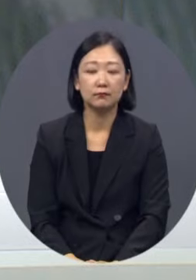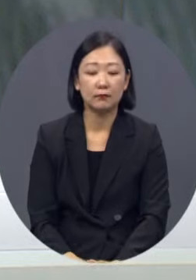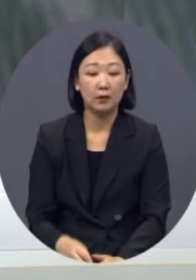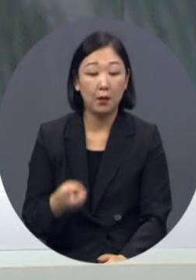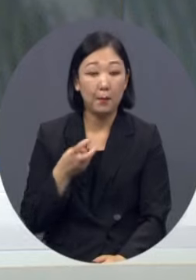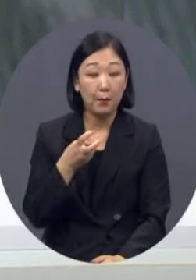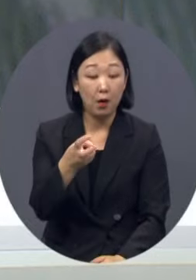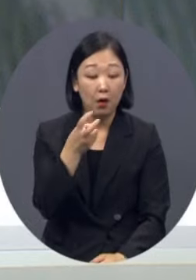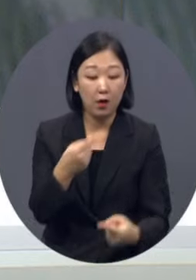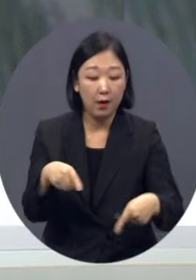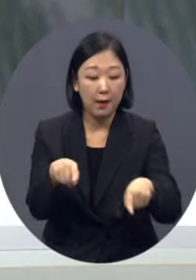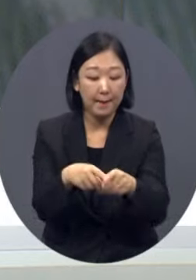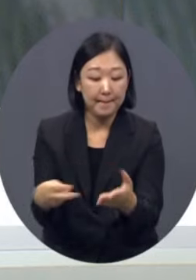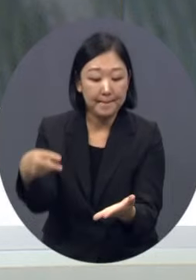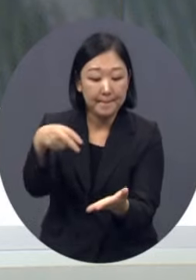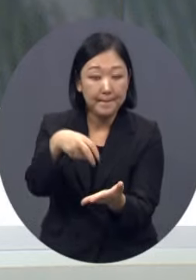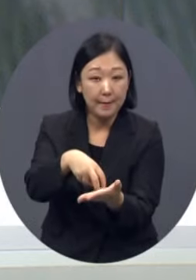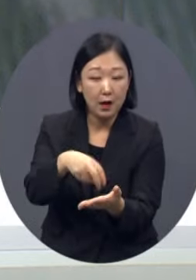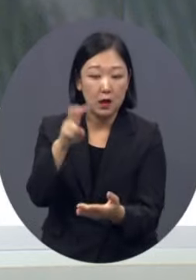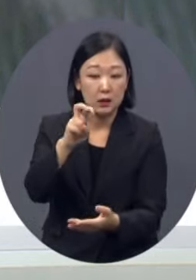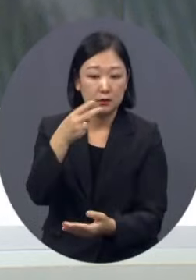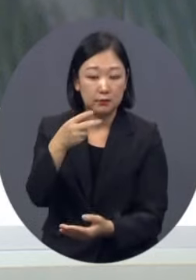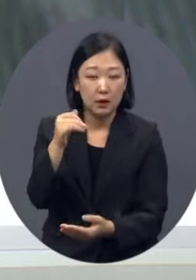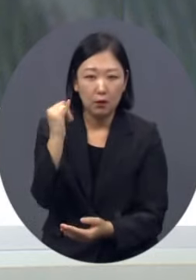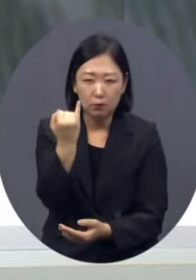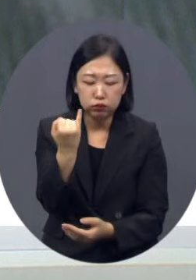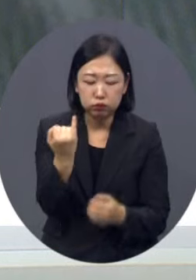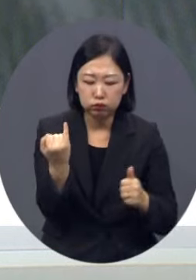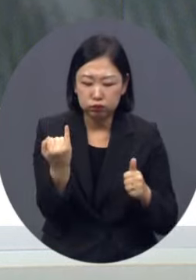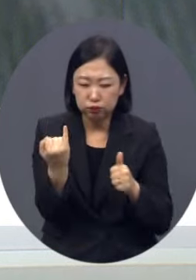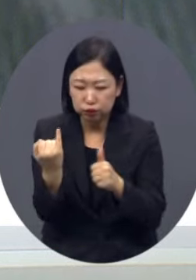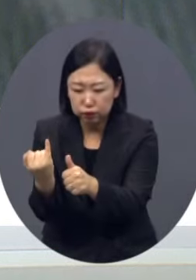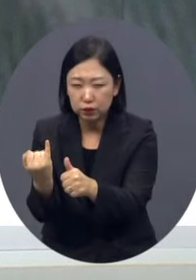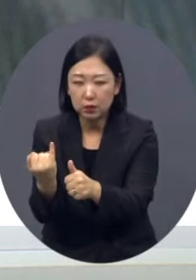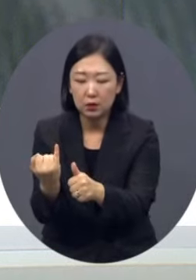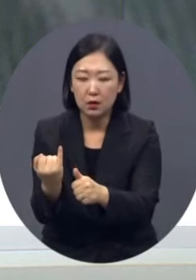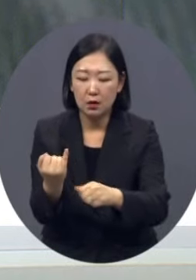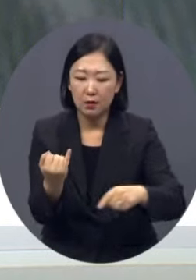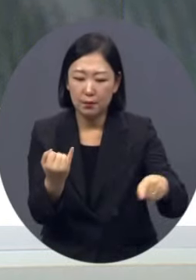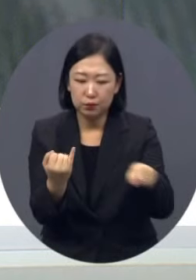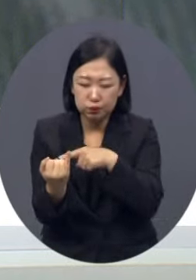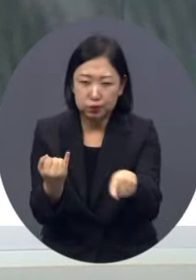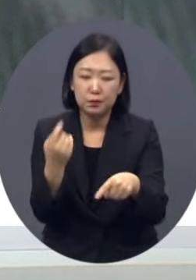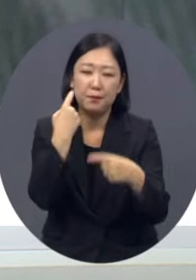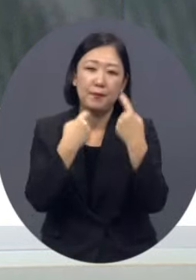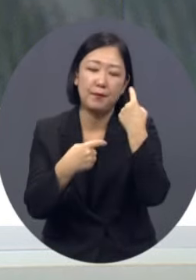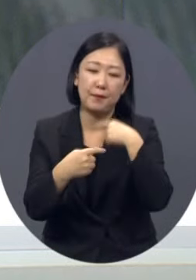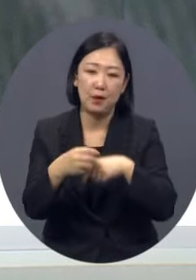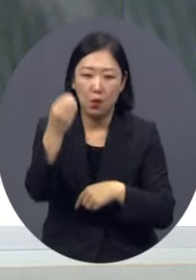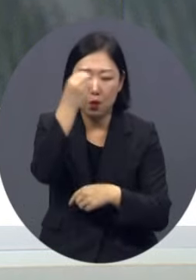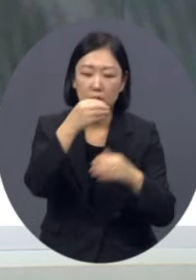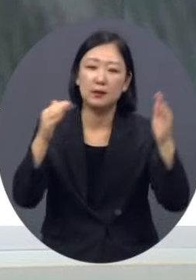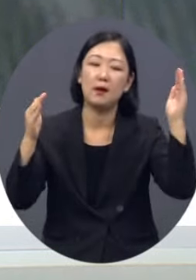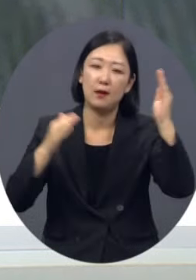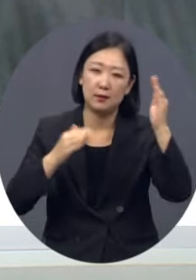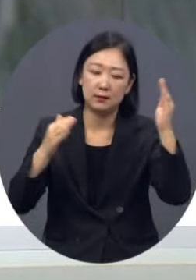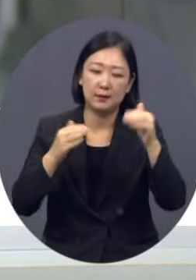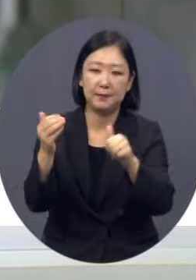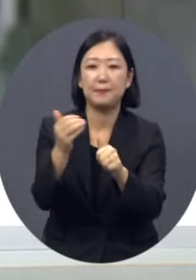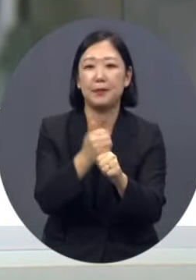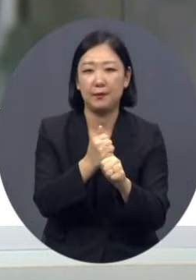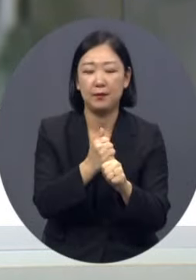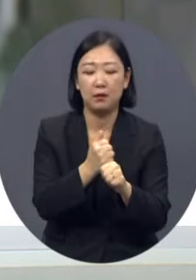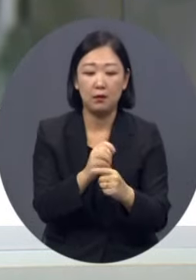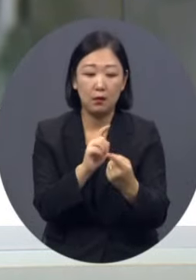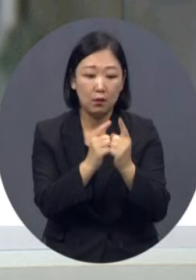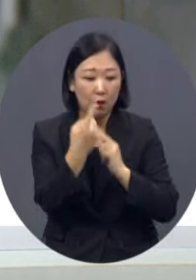버스에 함께 탔던 20대 여성을 뒤따라가 흉기를 휘둘러 다치게 한 고등학생이 경찰에 붙잡혔습니다